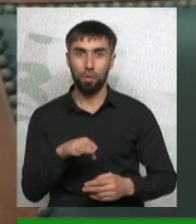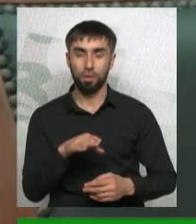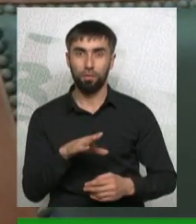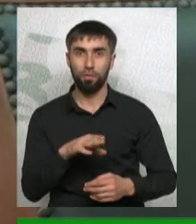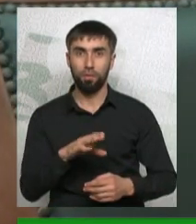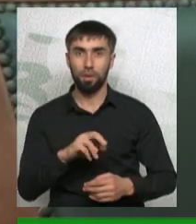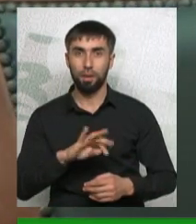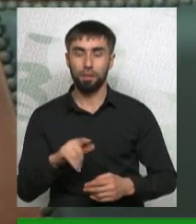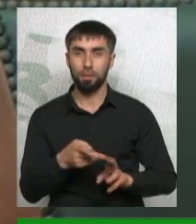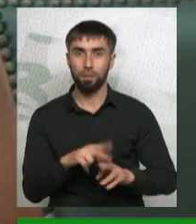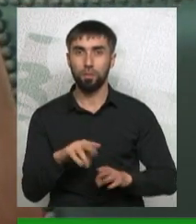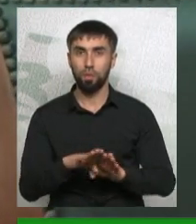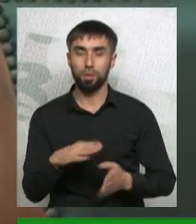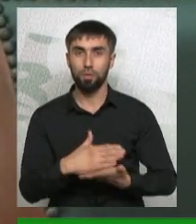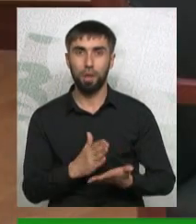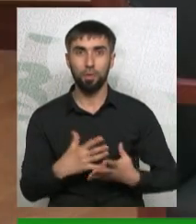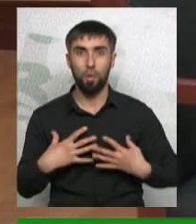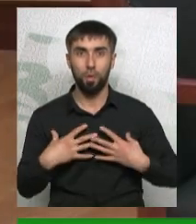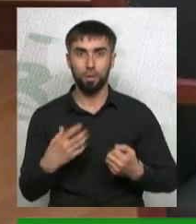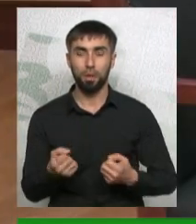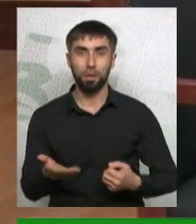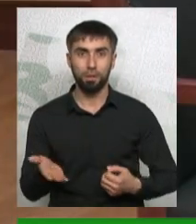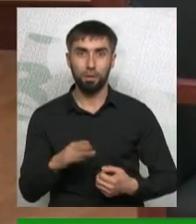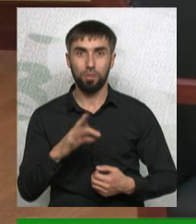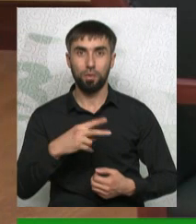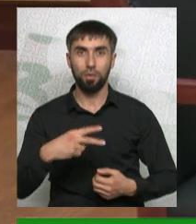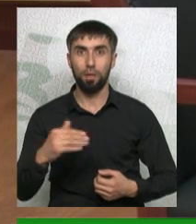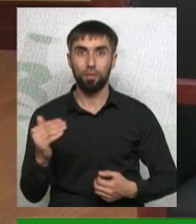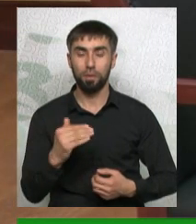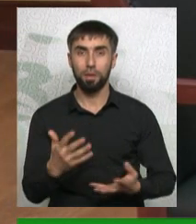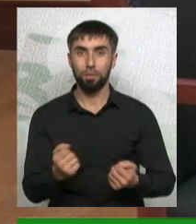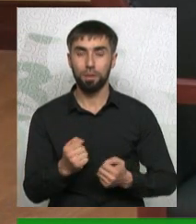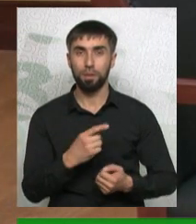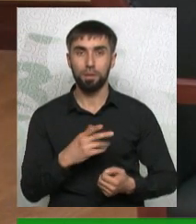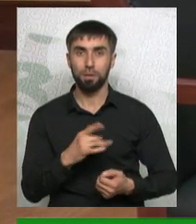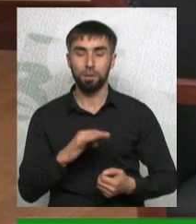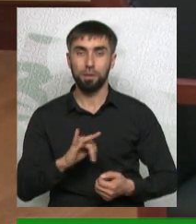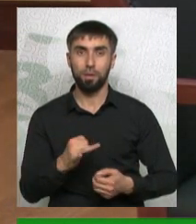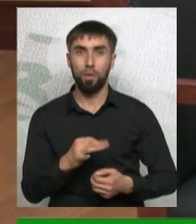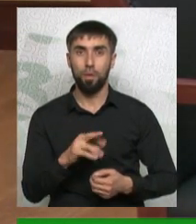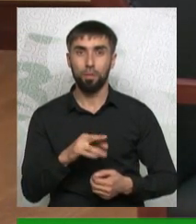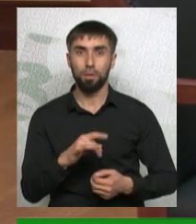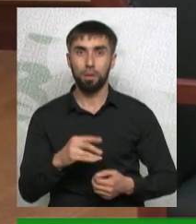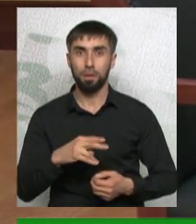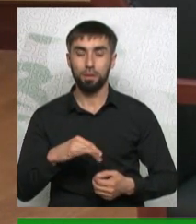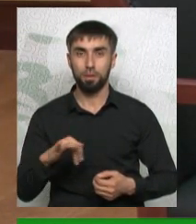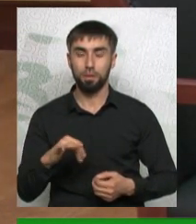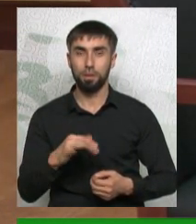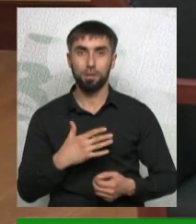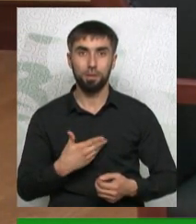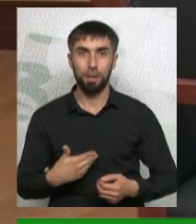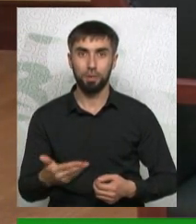отвлекать. Это тоже часть оздоровления. Давайте до 20 февраля берите, значит, и определяйте. Значит, наши...